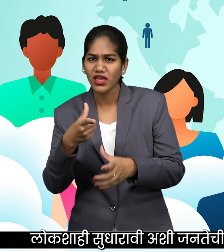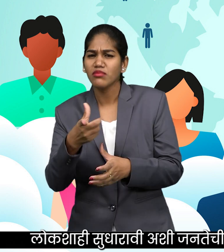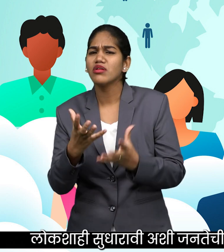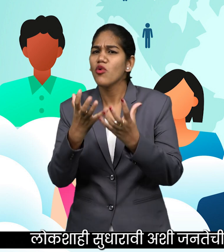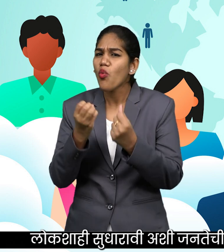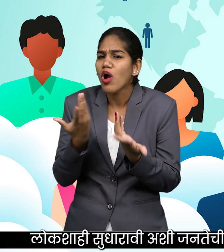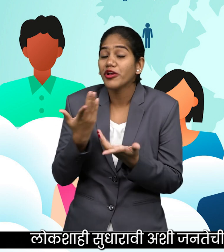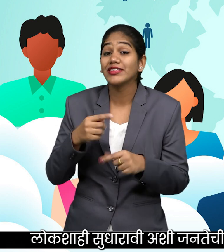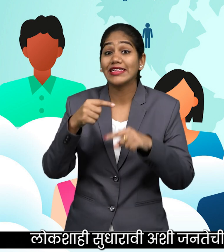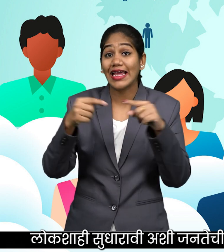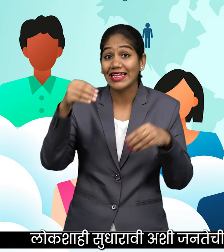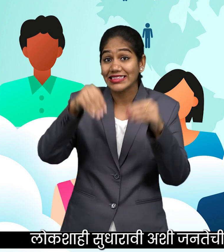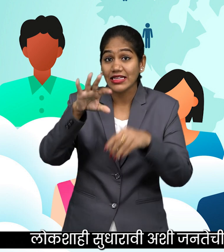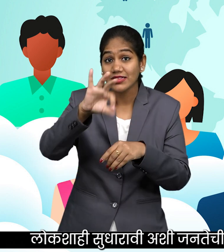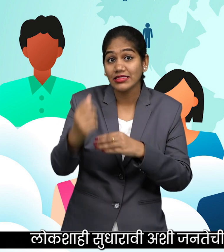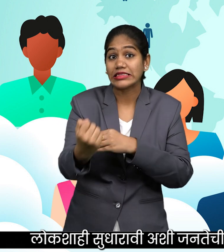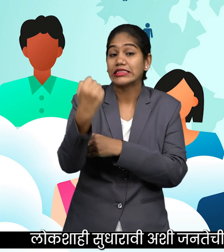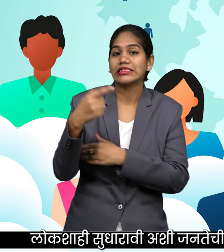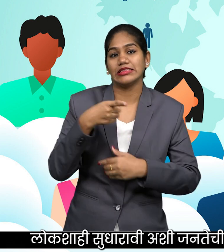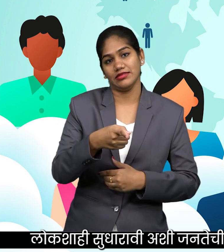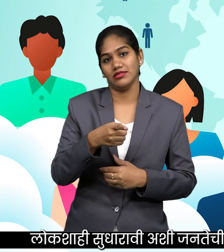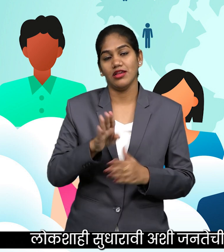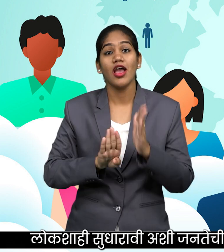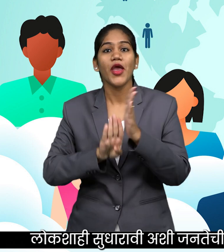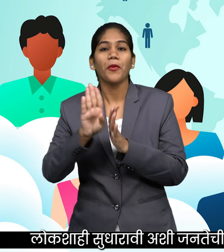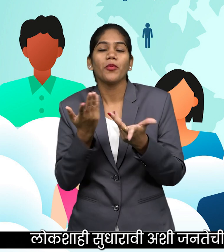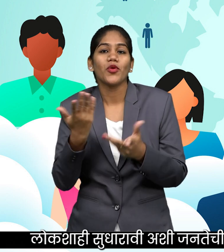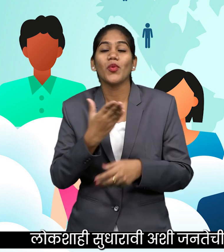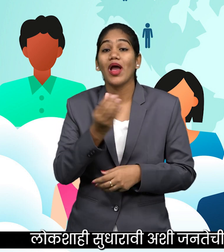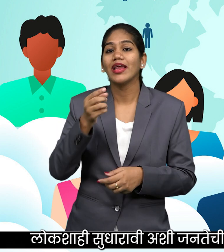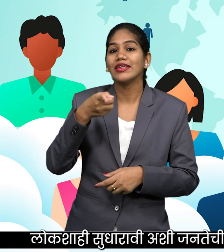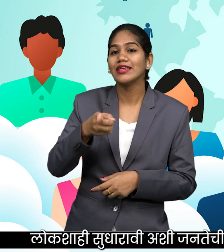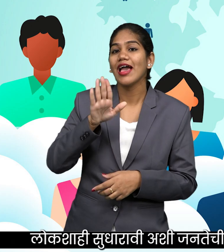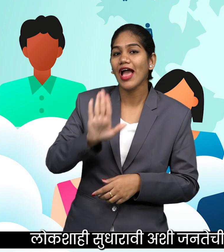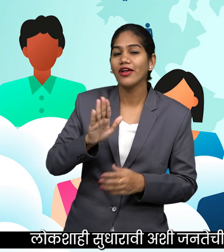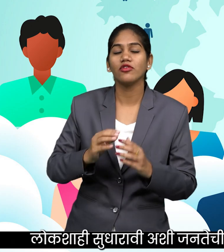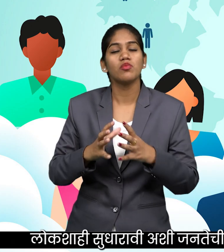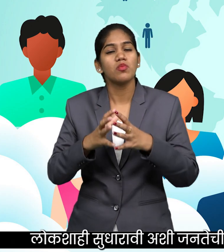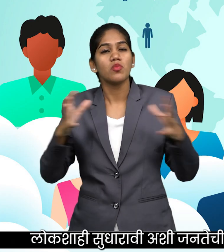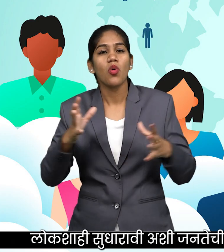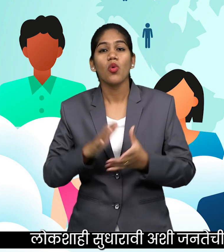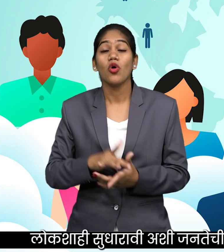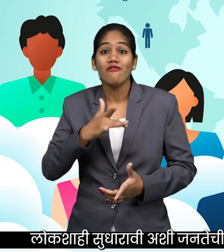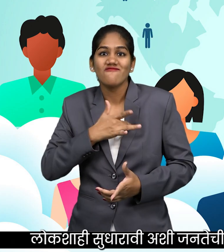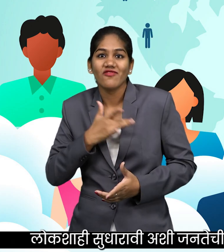लोकशाही सुधारावी अशी जनतेची इच्छा आहे आणि त्यांच्याकडून मोठ्या अपेक्षा आहेत.